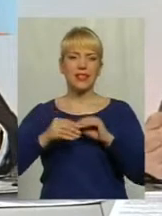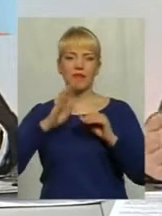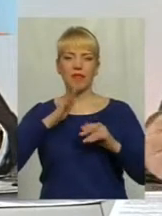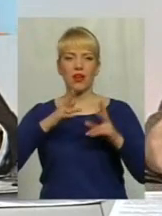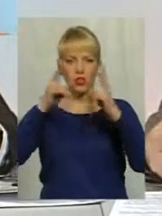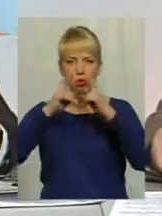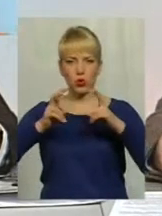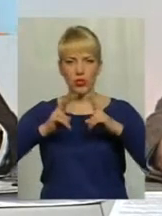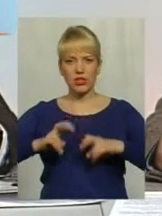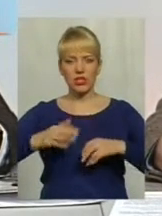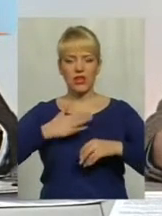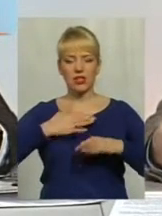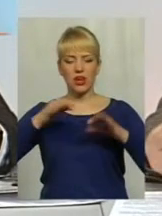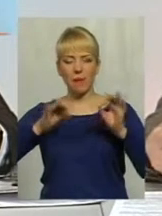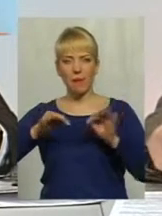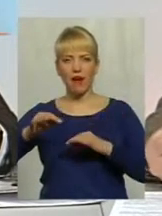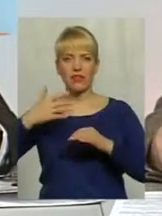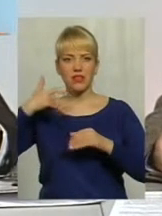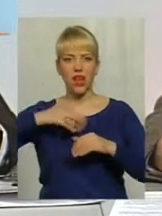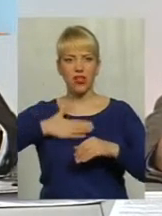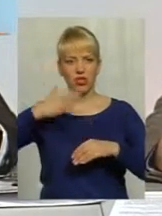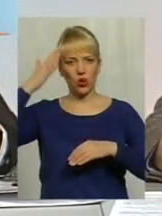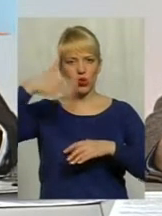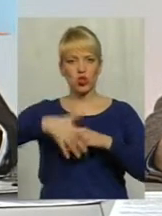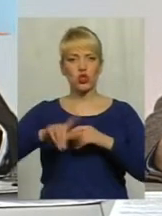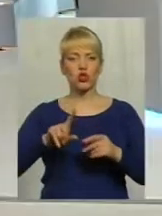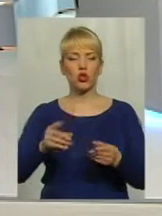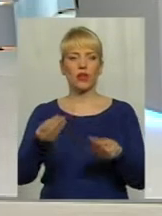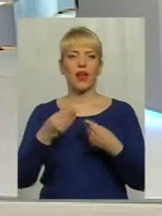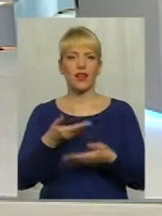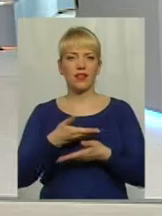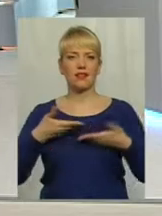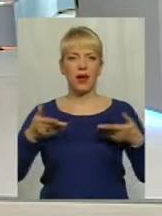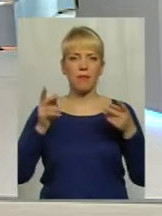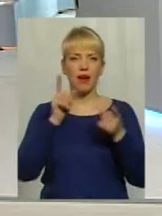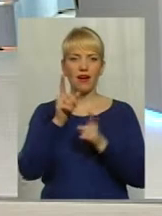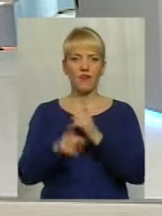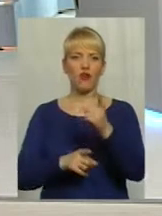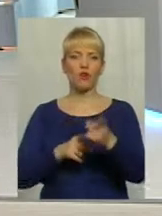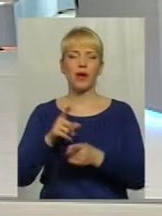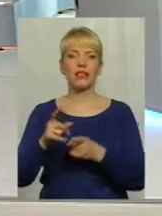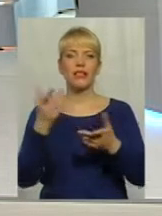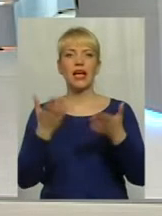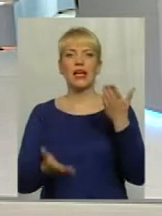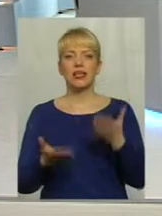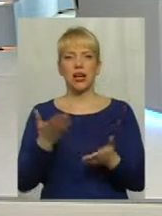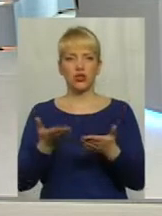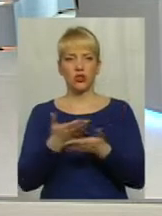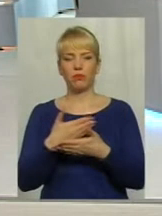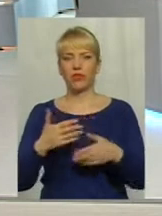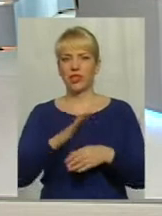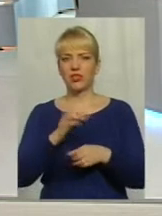наших прагнень і наших розумінь, що нам дала реформація. Тому що, якщо ми не зробили уроки реформації ще